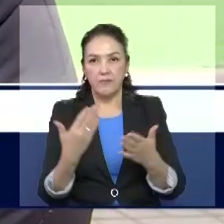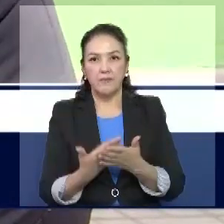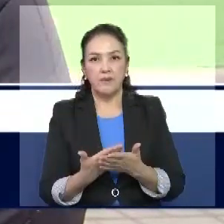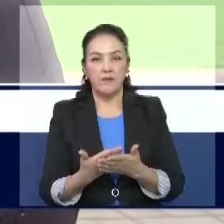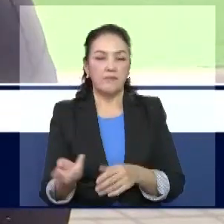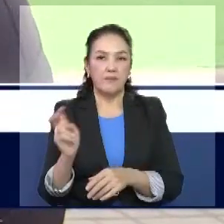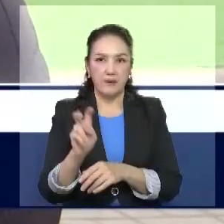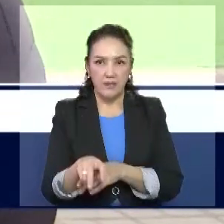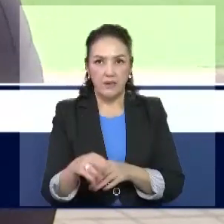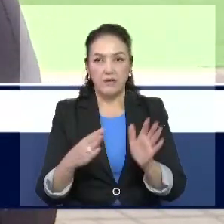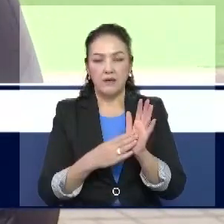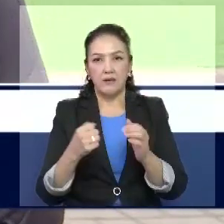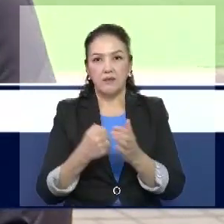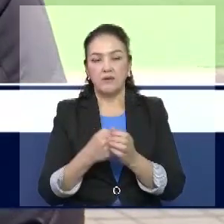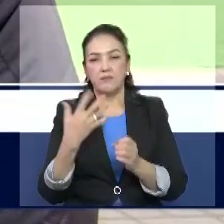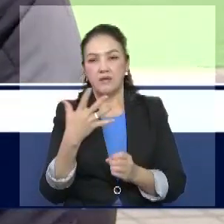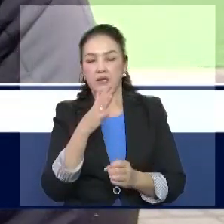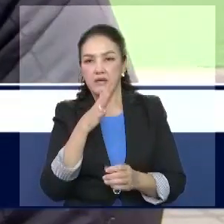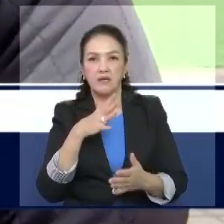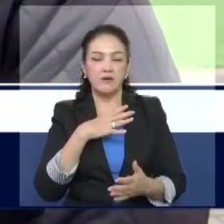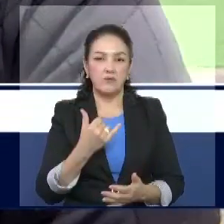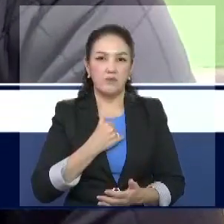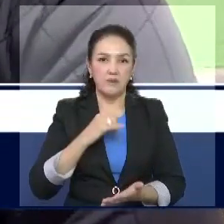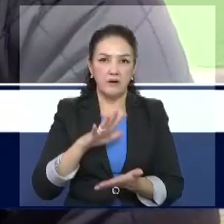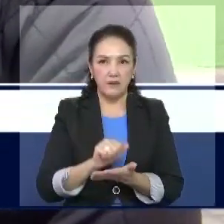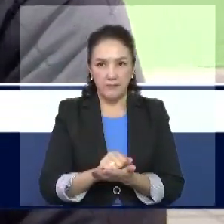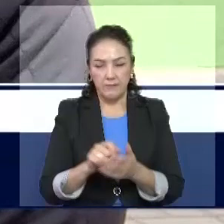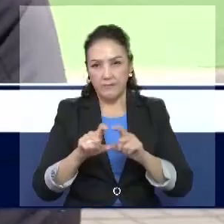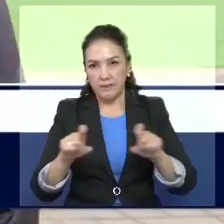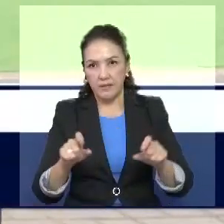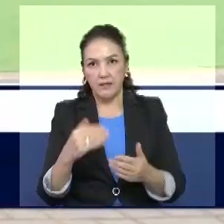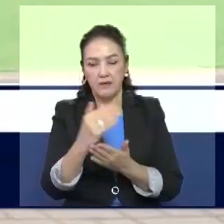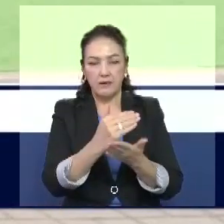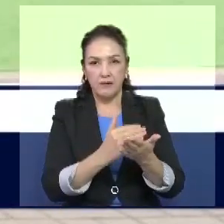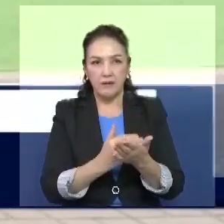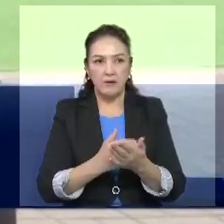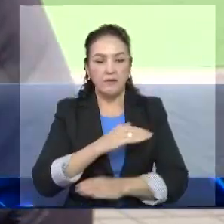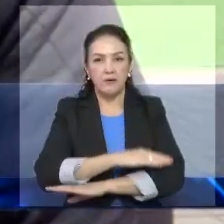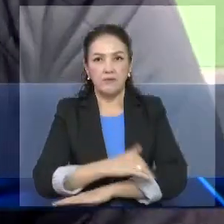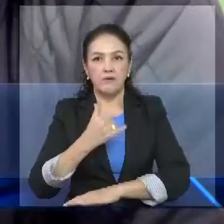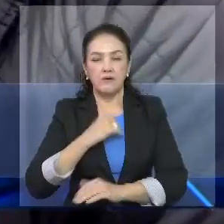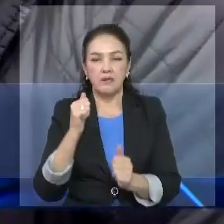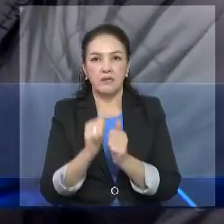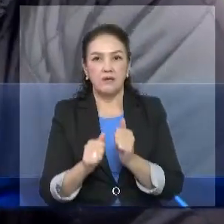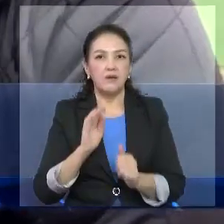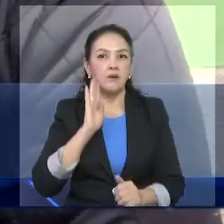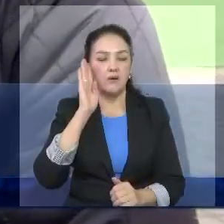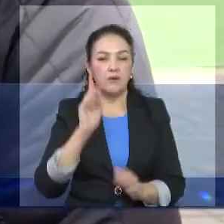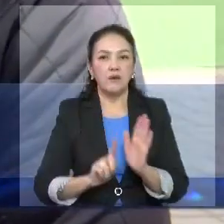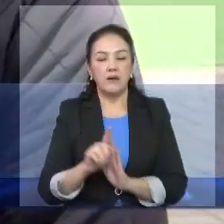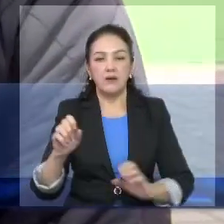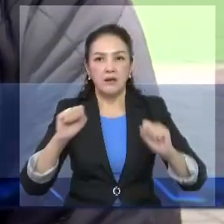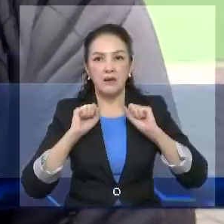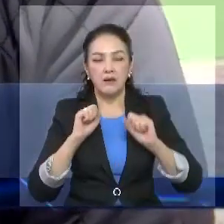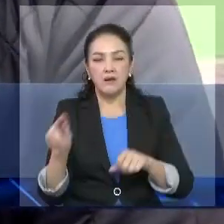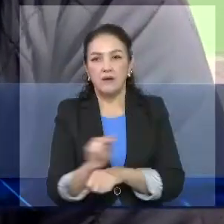Пенсионеры приходят с 9 до 5, у нас занимаются. По расписанию уроки у нас каждое утро начинается с физкультуры,